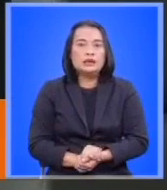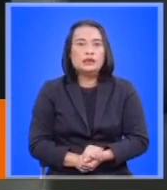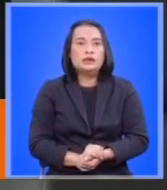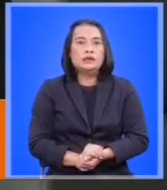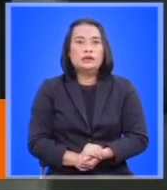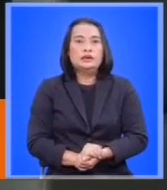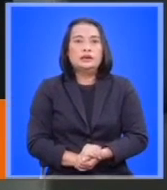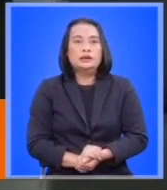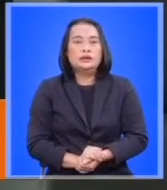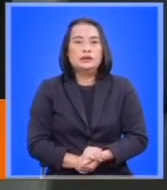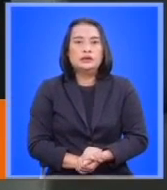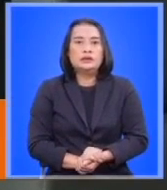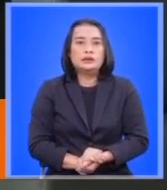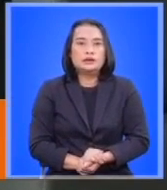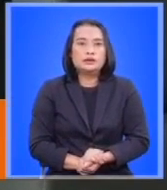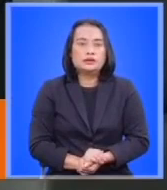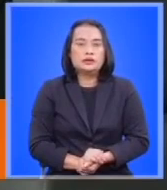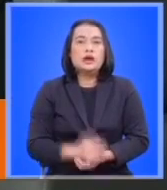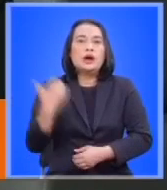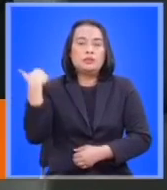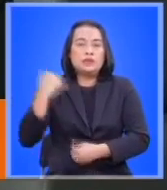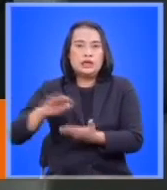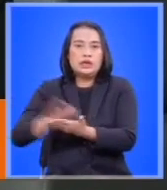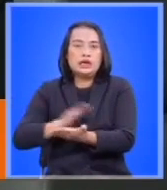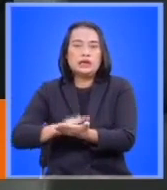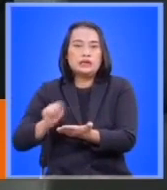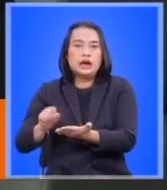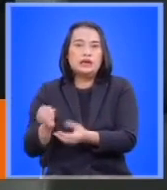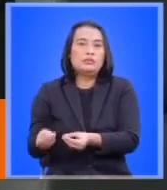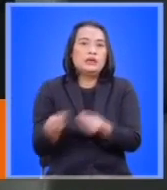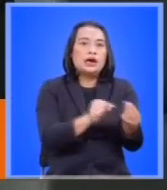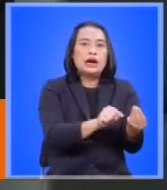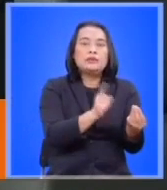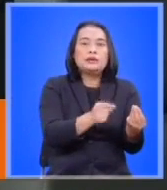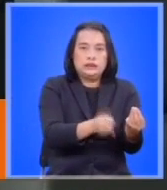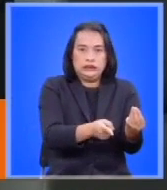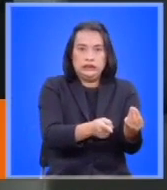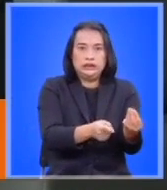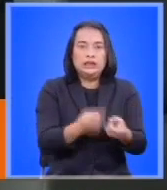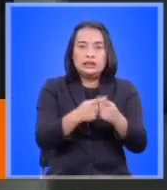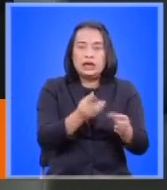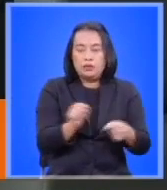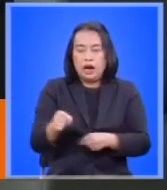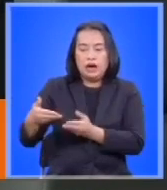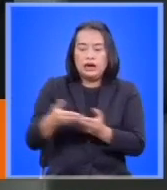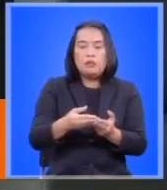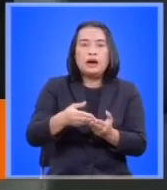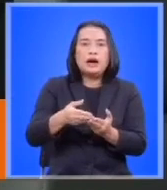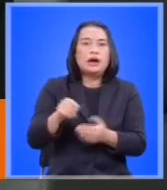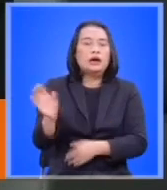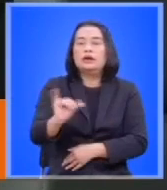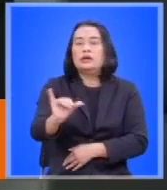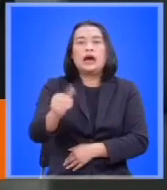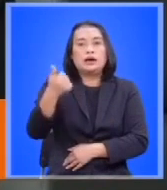ได้มีเอกสารประสานงานมาจริงนะครับดังนั้นแต่ยังไม่ได้มีการอนุญาตนะครับยังไม่ได้มีการอนุญ